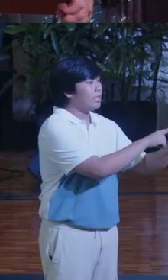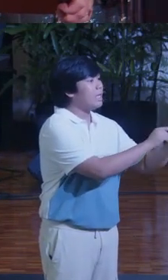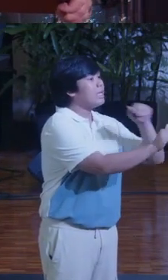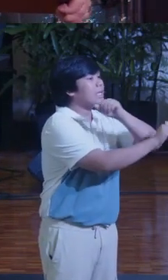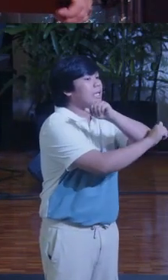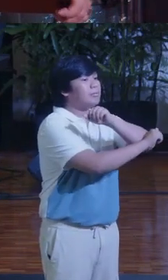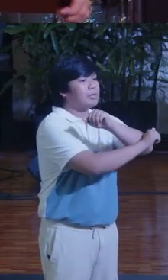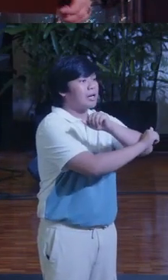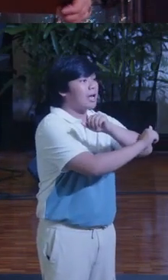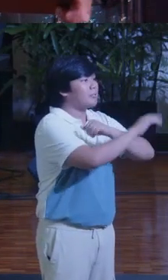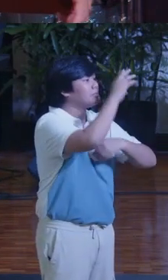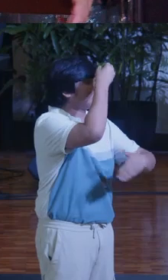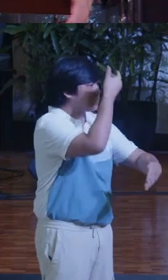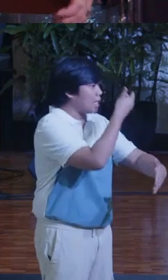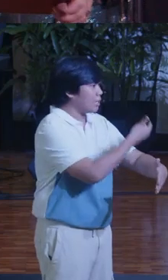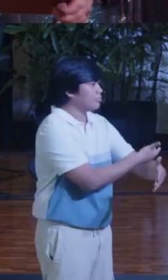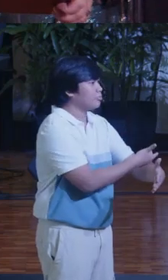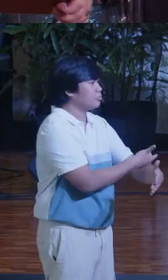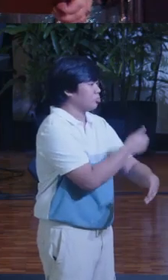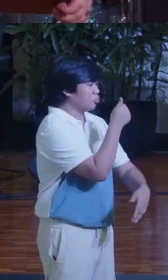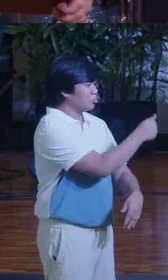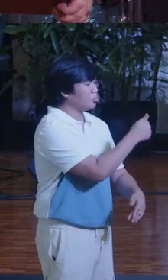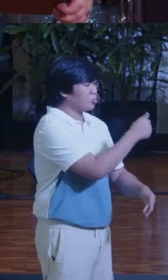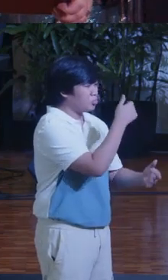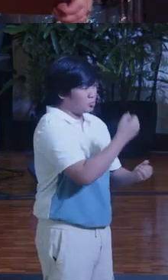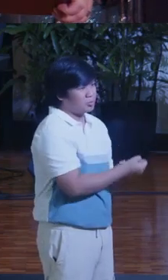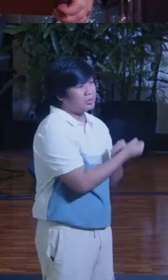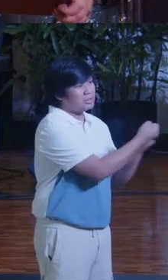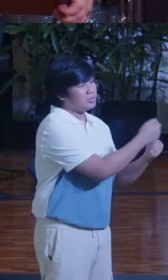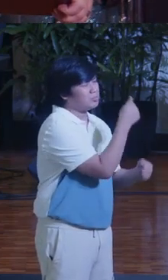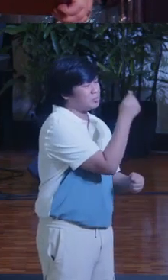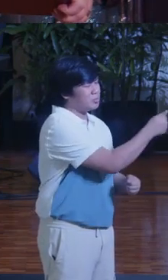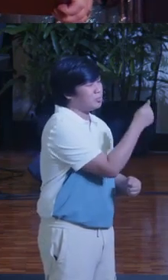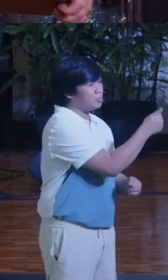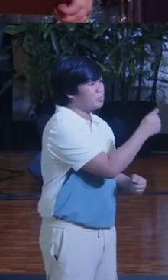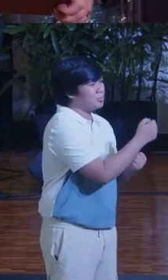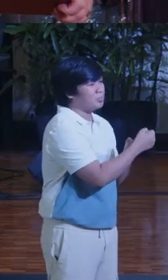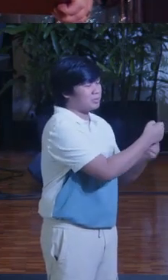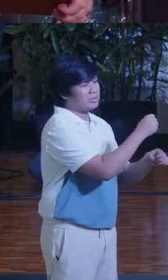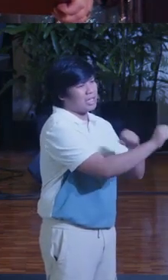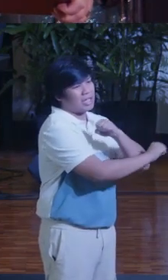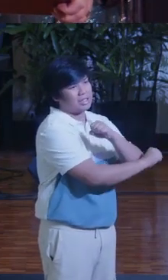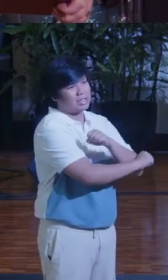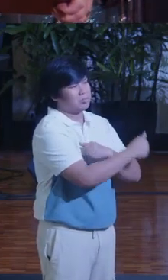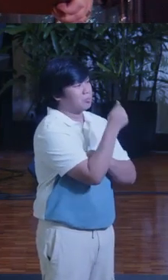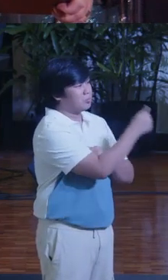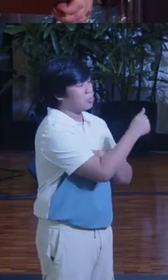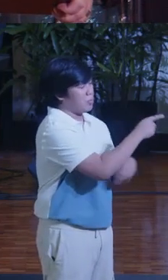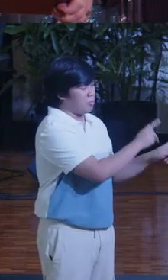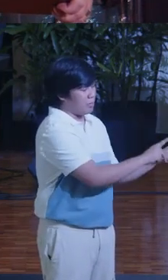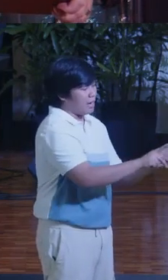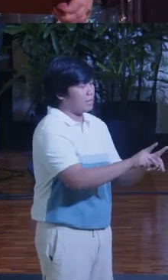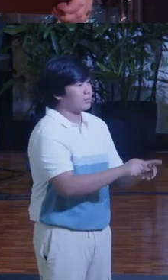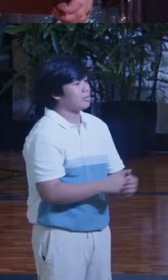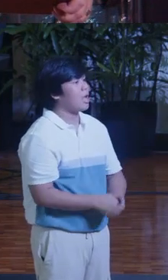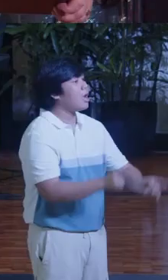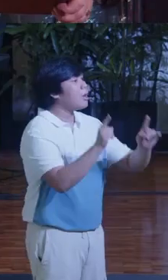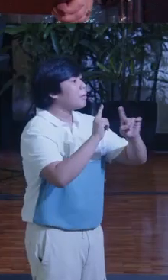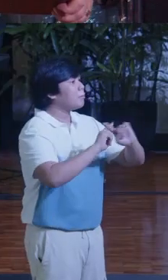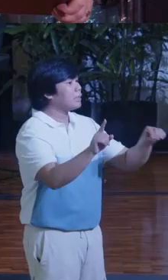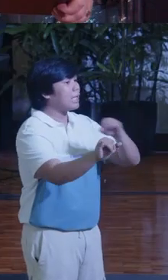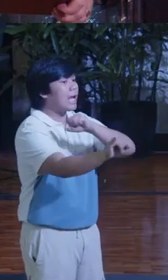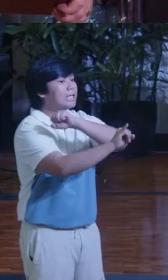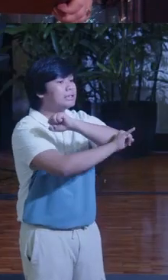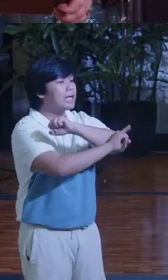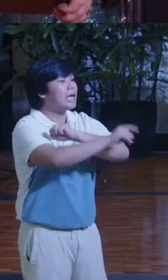means. Ang anak ni Abraham kay Sarah, na anak, the son of the